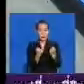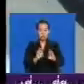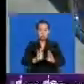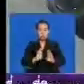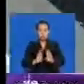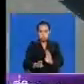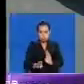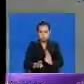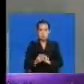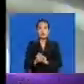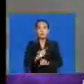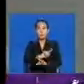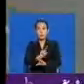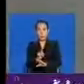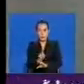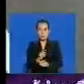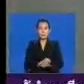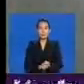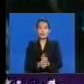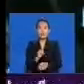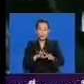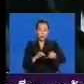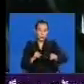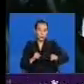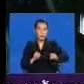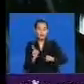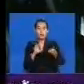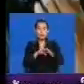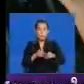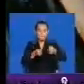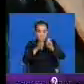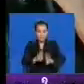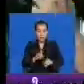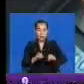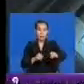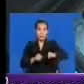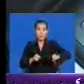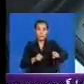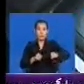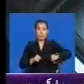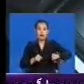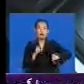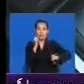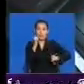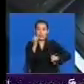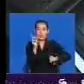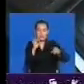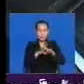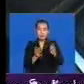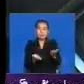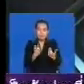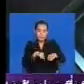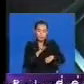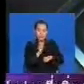หรือไม่ฉะนั้นก็อาจจะสามารถใช้เกียร์เล่นเกียร์เป็นแบบแมนนวลได้เกียร์อัตโนมัติ4สปีดอันนี้มีระบบกึ่งแมนนวลมาให้ใ